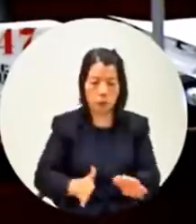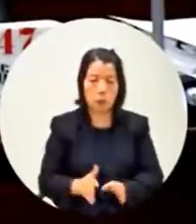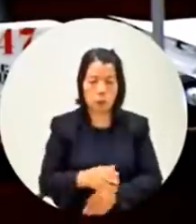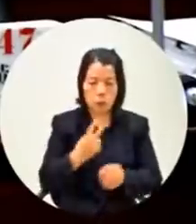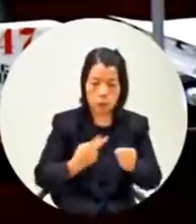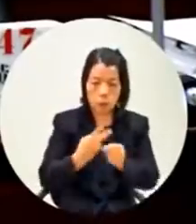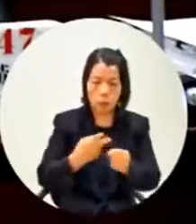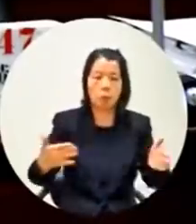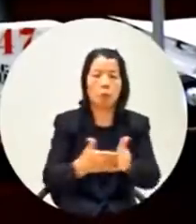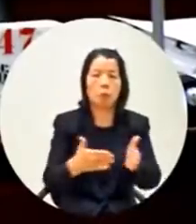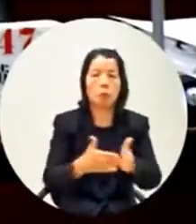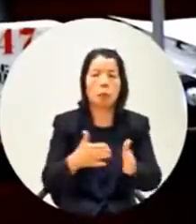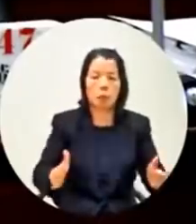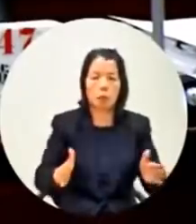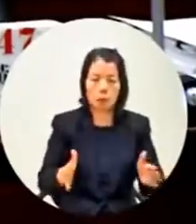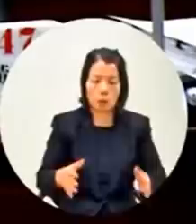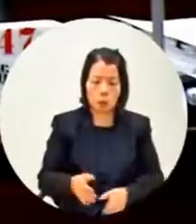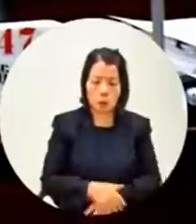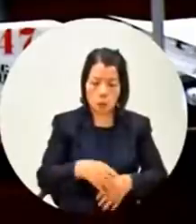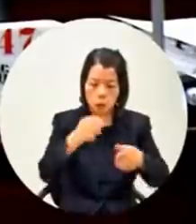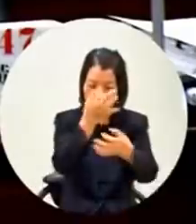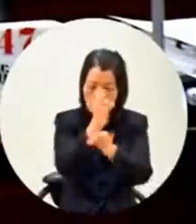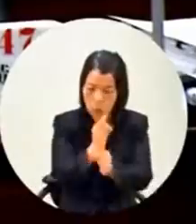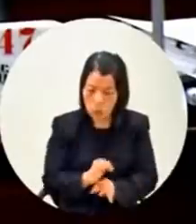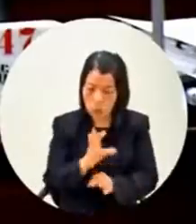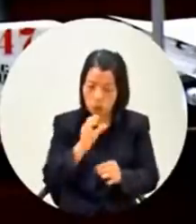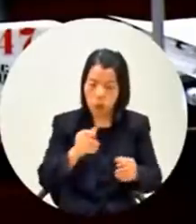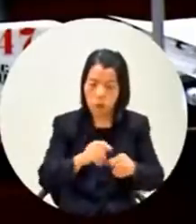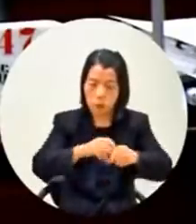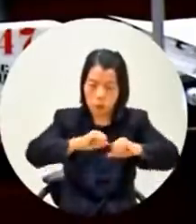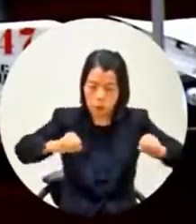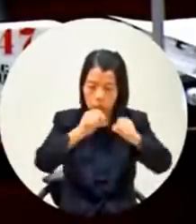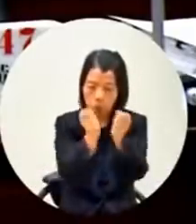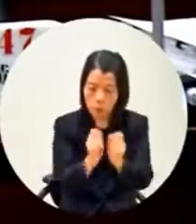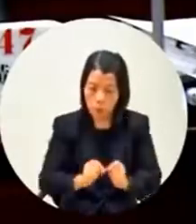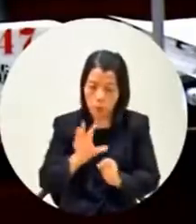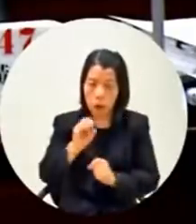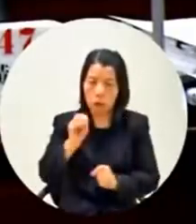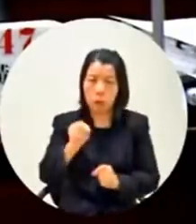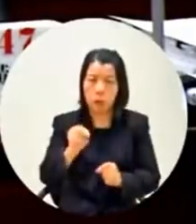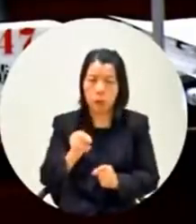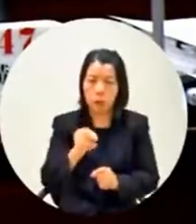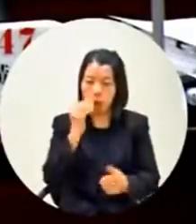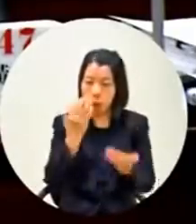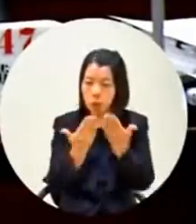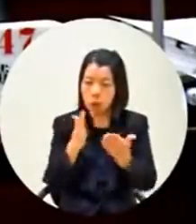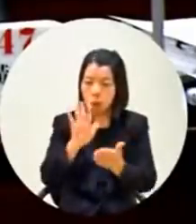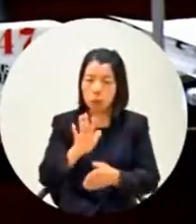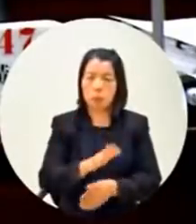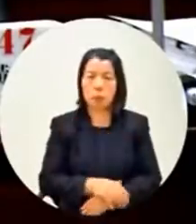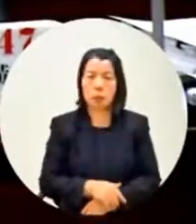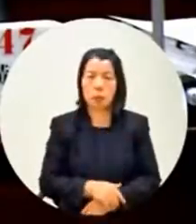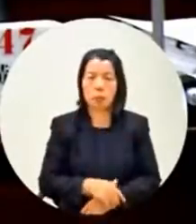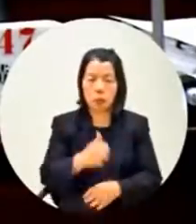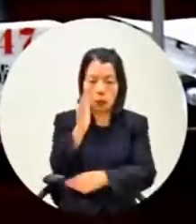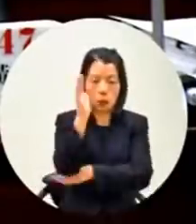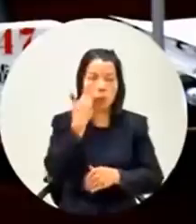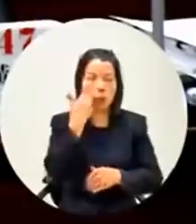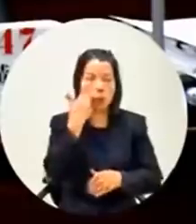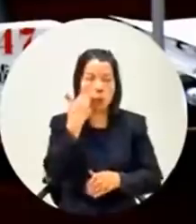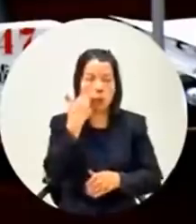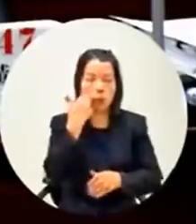去了，有没有调查清楚这个长官是谁？郑峰市郑峰处处长请你回答一下。 请郑峰处林 谁是所谓的长